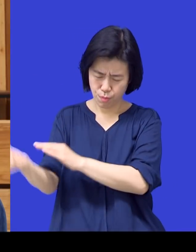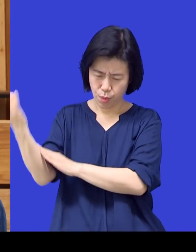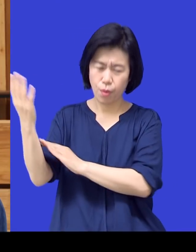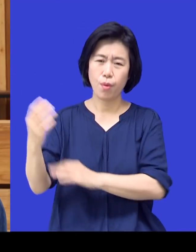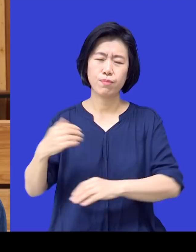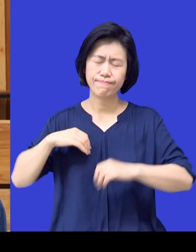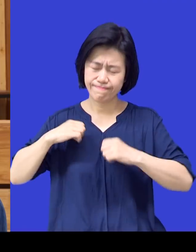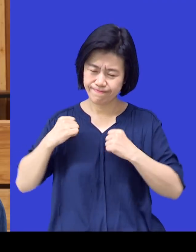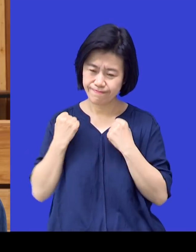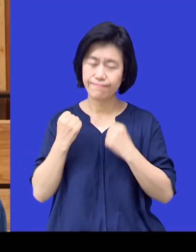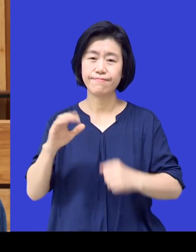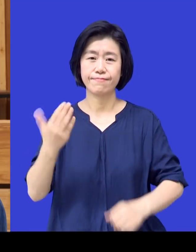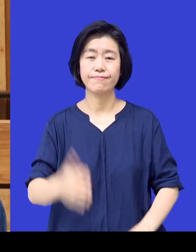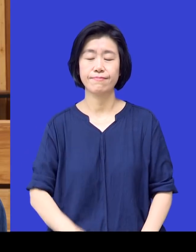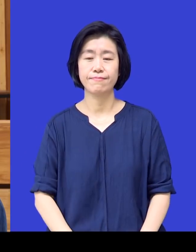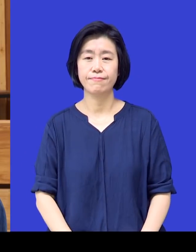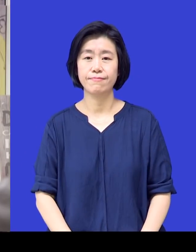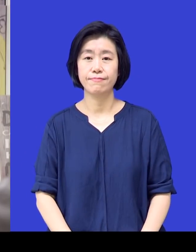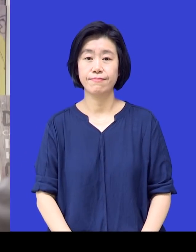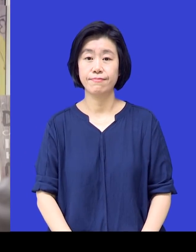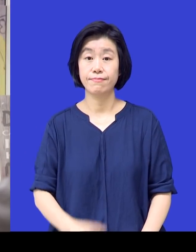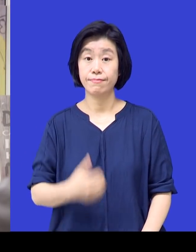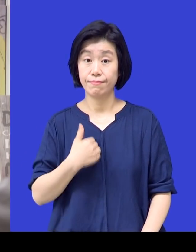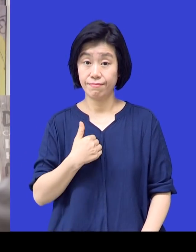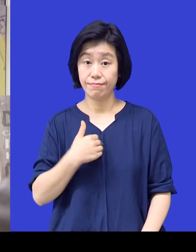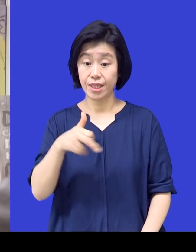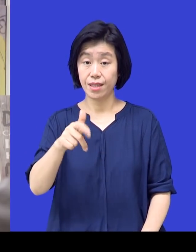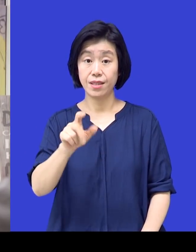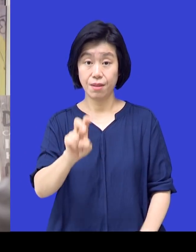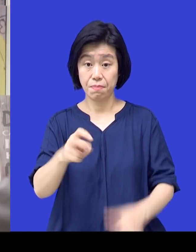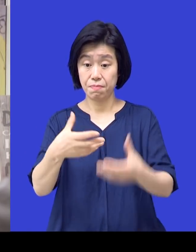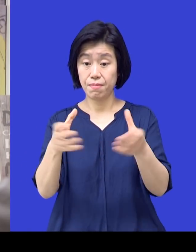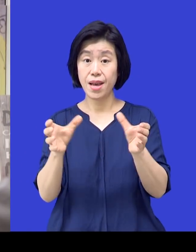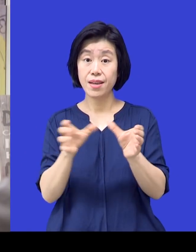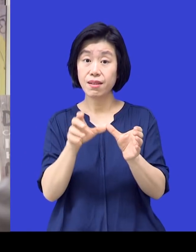그러니까 컴패션을 통해서 배운 것은